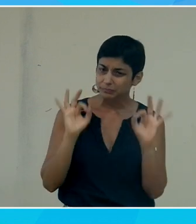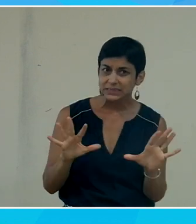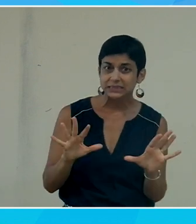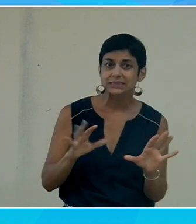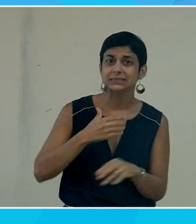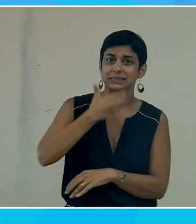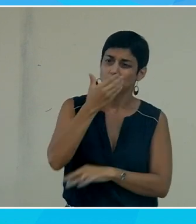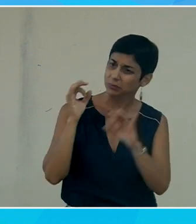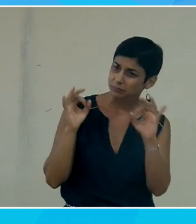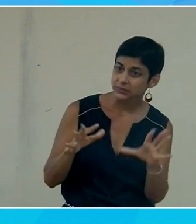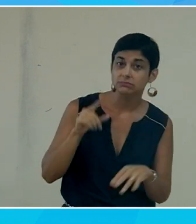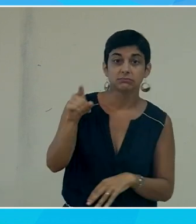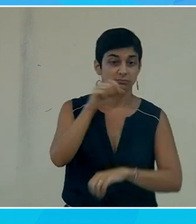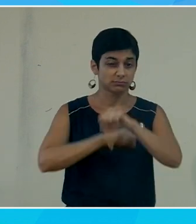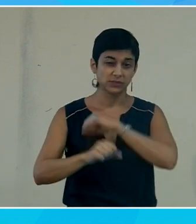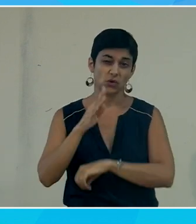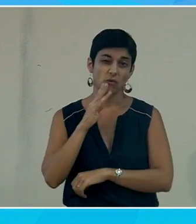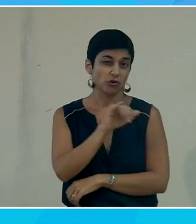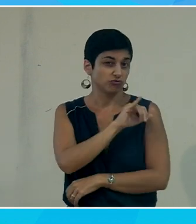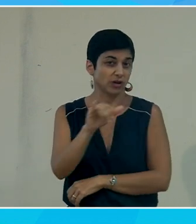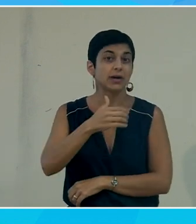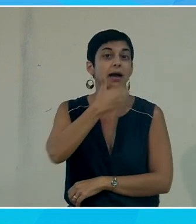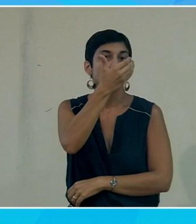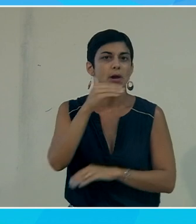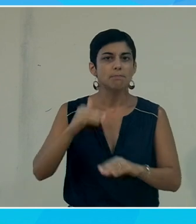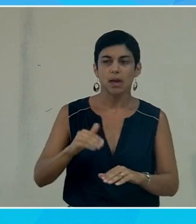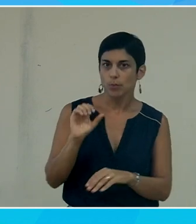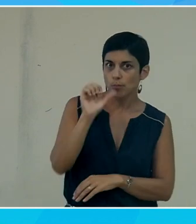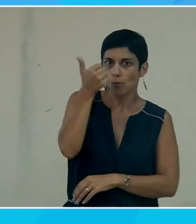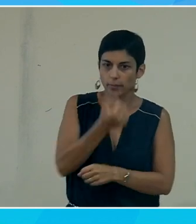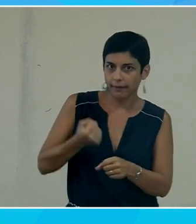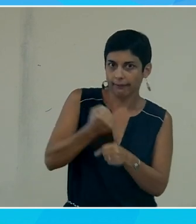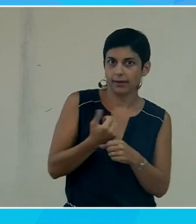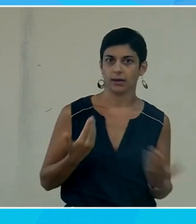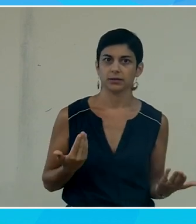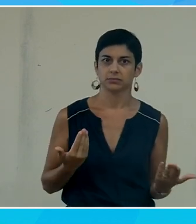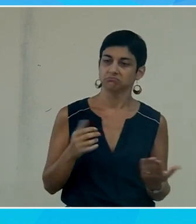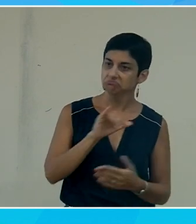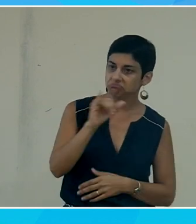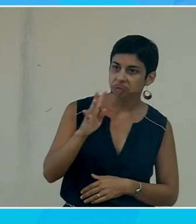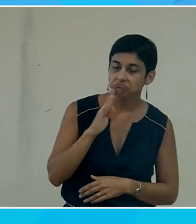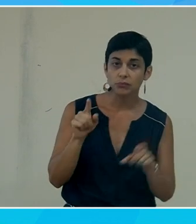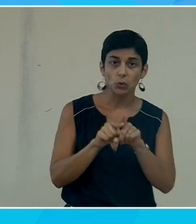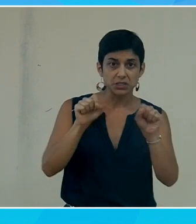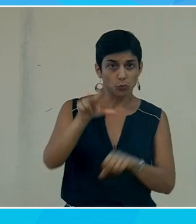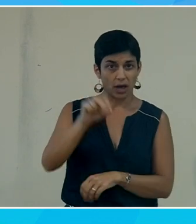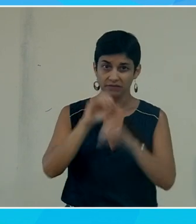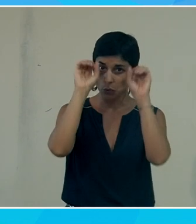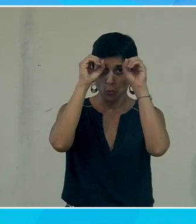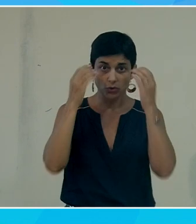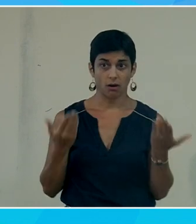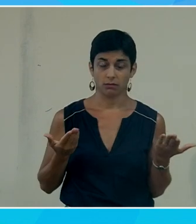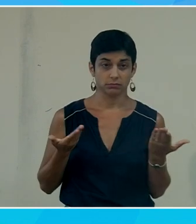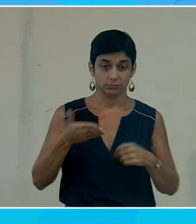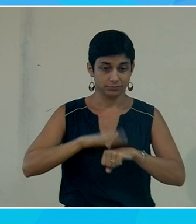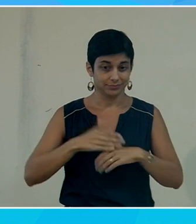'Apple ne fait jamais de conférences sur l'accessibilité même s'ils ont été les précurseurs à ce niveau là on pourrait avoir aussi avec nous Google puisque aujourd